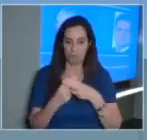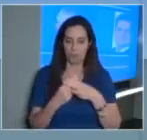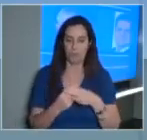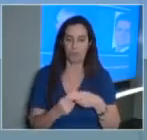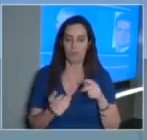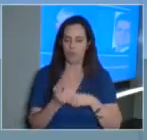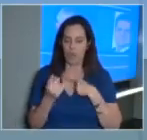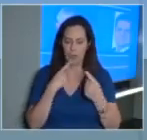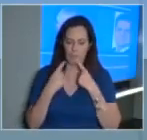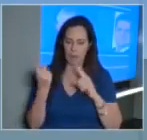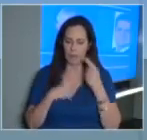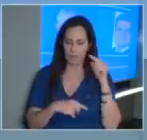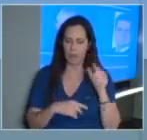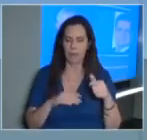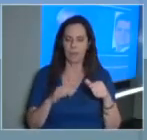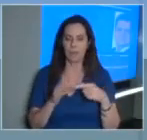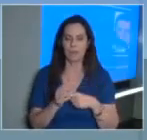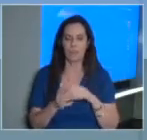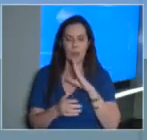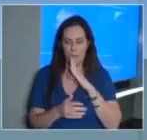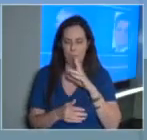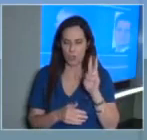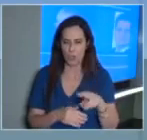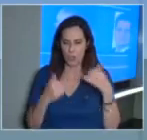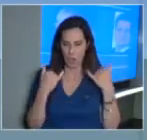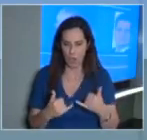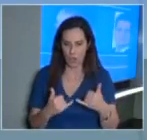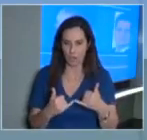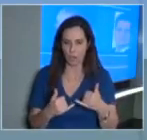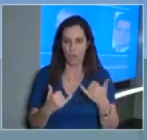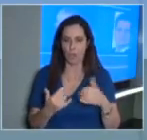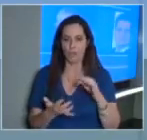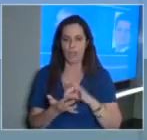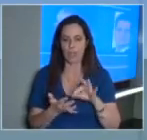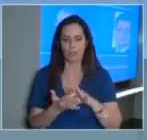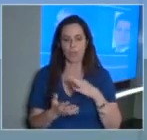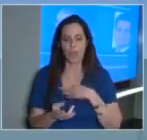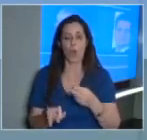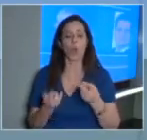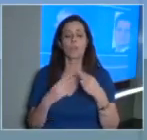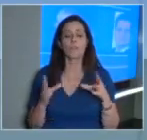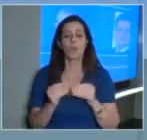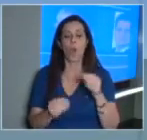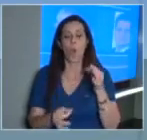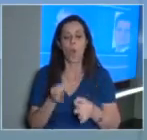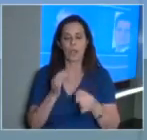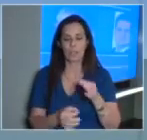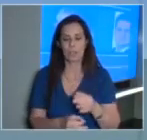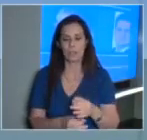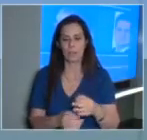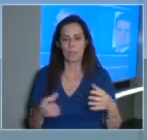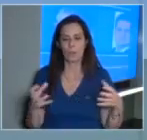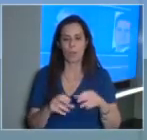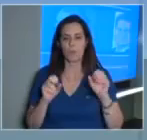בדרך. כדי לדון בתרחישים החוקתיים של הפלונטר הזה שנוצר עכשיו, חוזר אלינו כתבנו יניר קוזין, ואיתו עורך הדין שמחה רוטמן